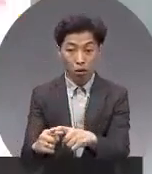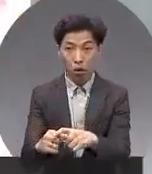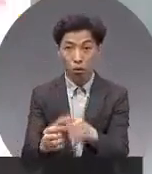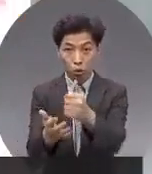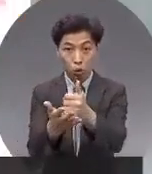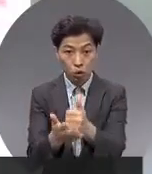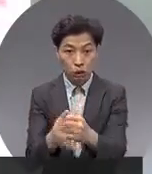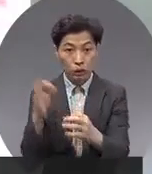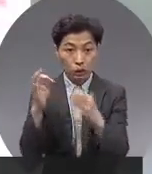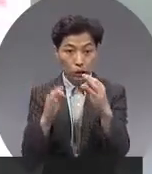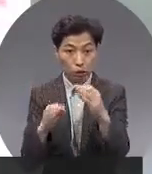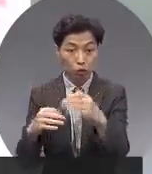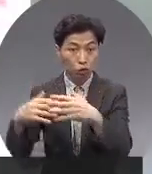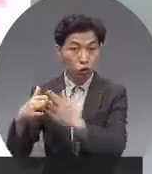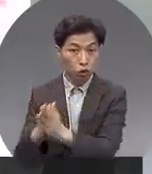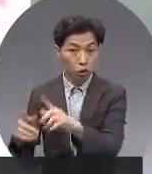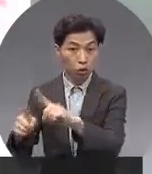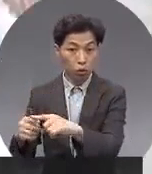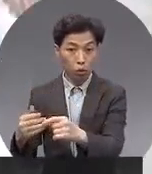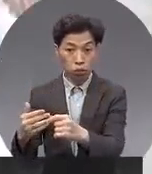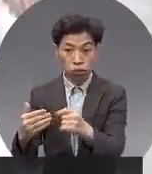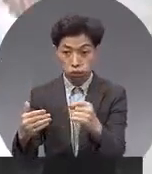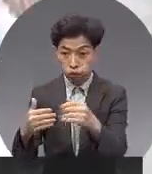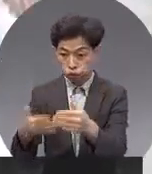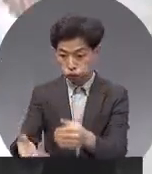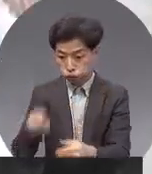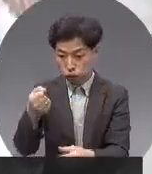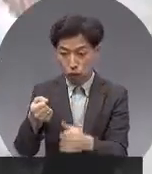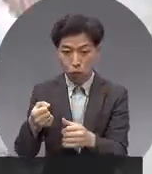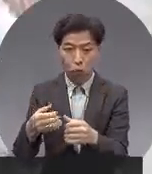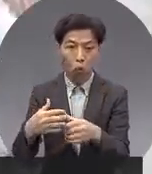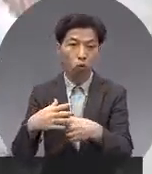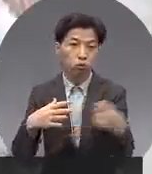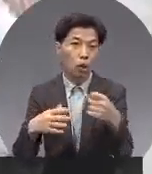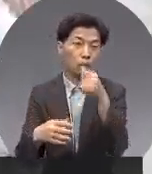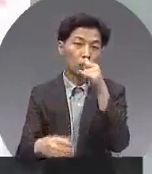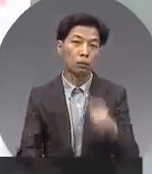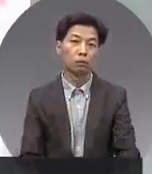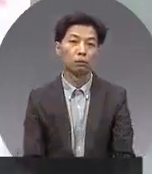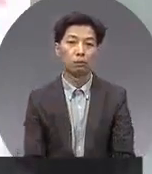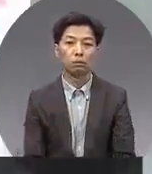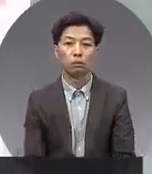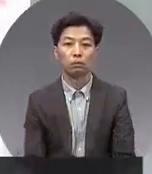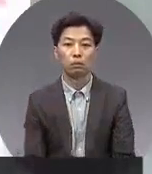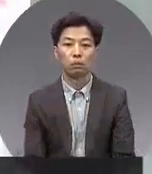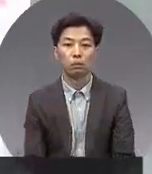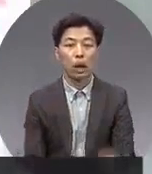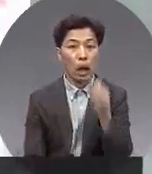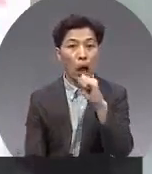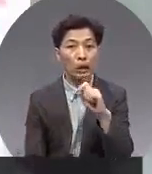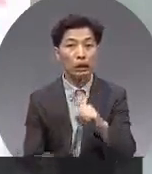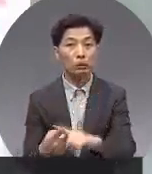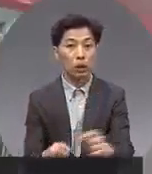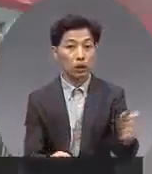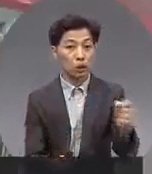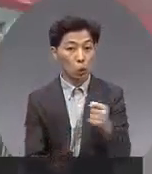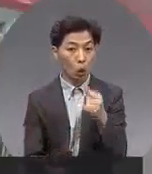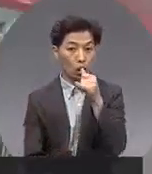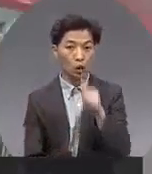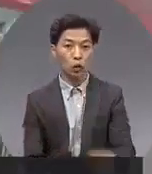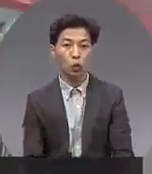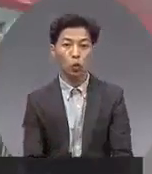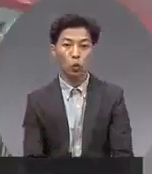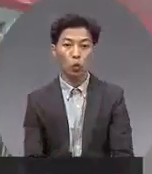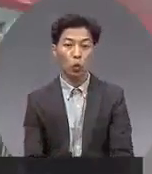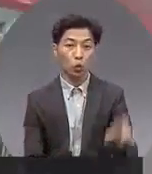놓고 간 지갑을 슬그머니 집더니 현금을 꺼내갑니다. 아무 일 없었다는 듯 아이스크림을 가져와 무인 결제기